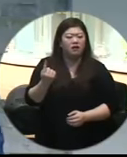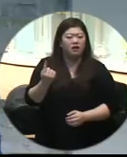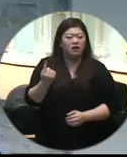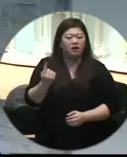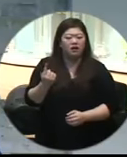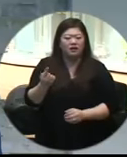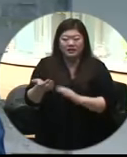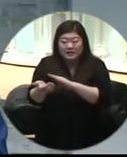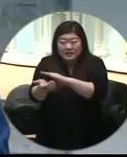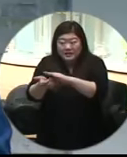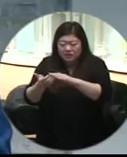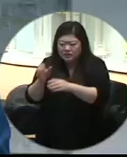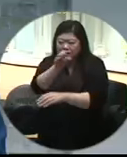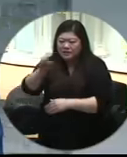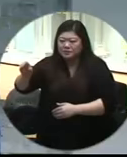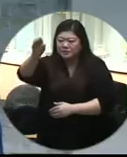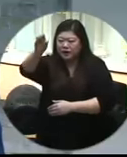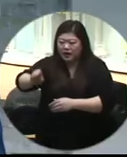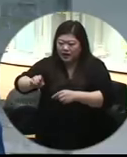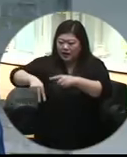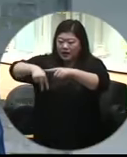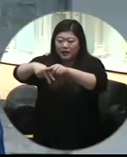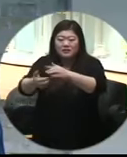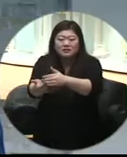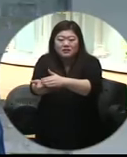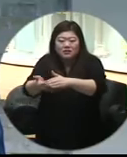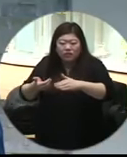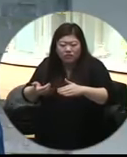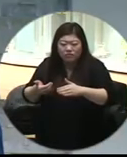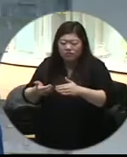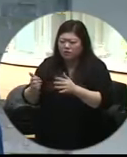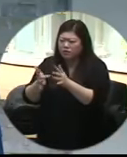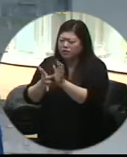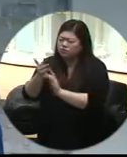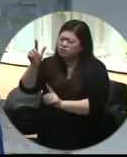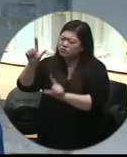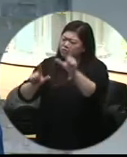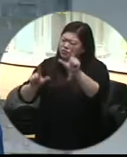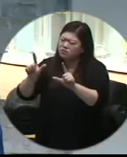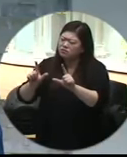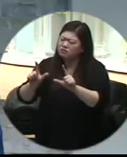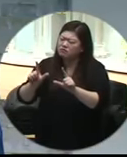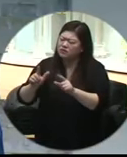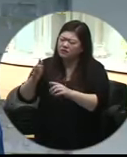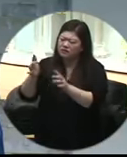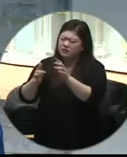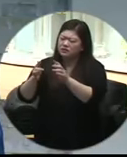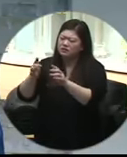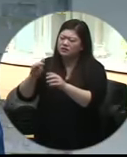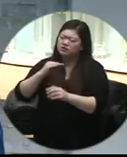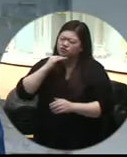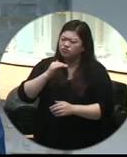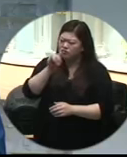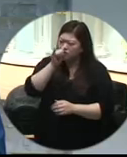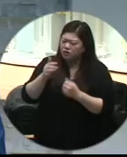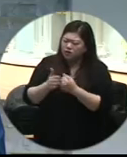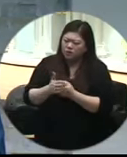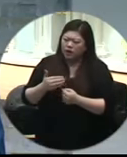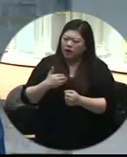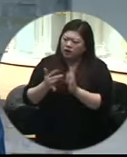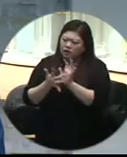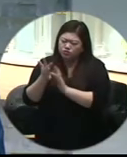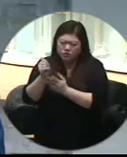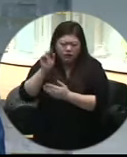처참하게 십자가에서 이제 죽어야 하는 그 순간이 기다리고 있어요. 그러나